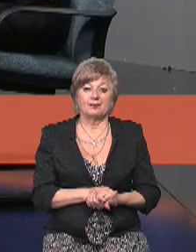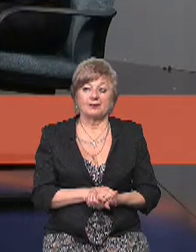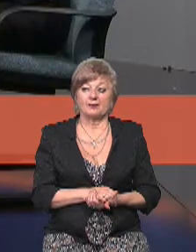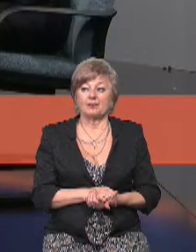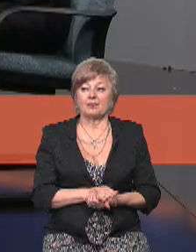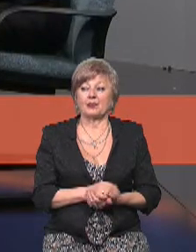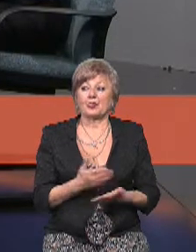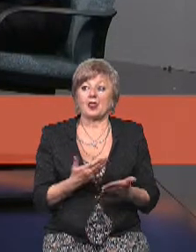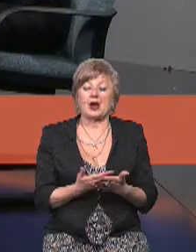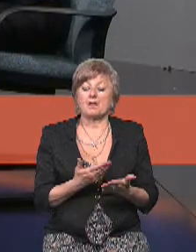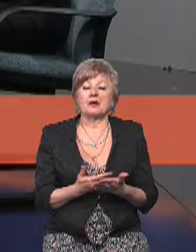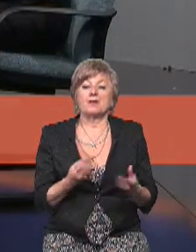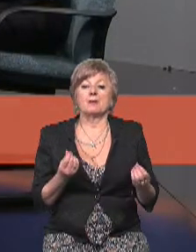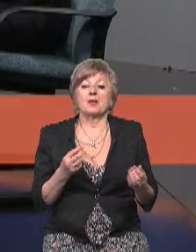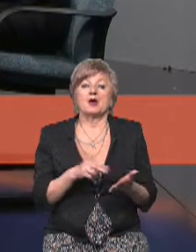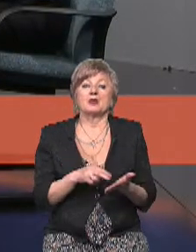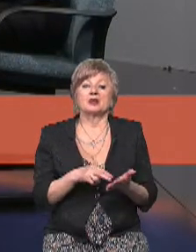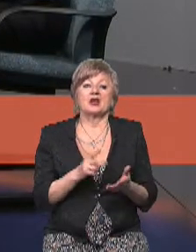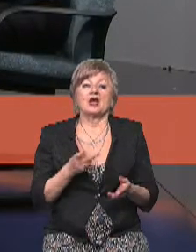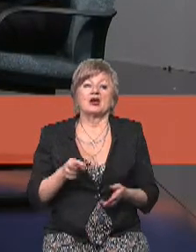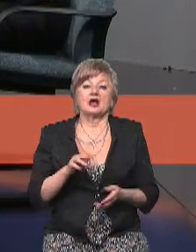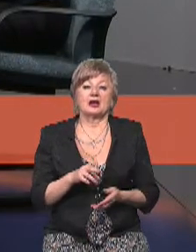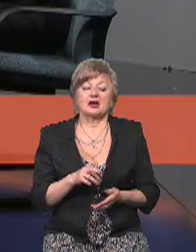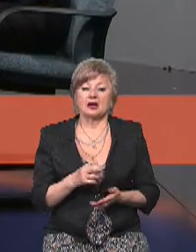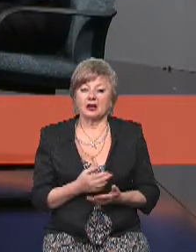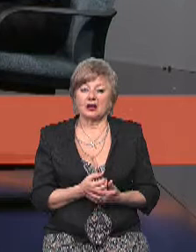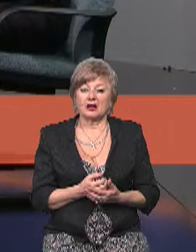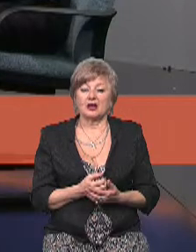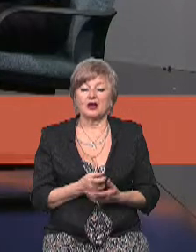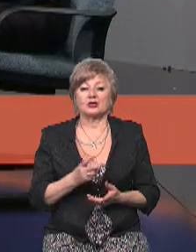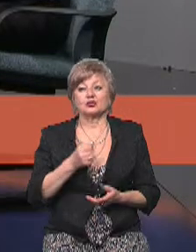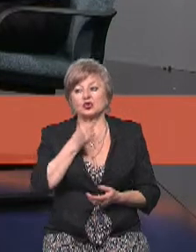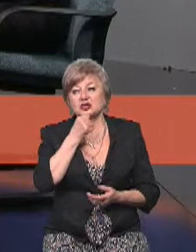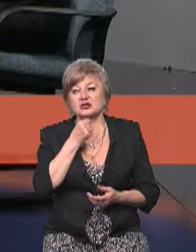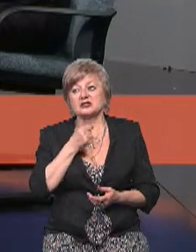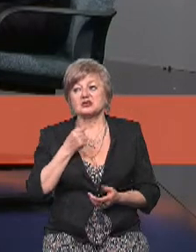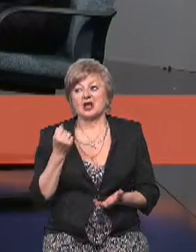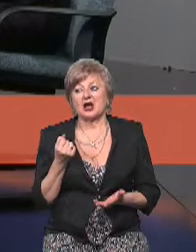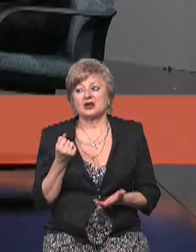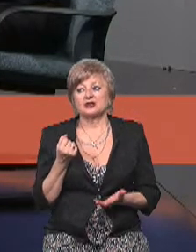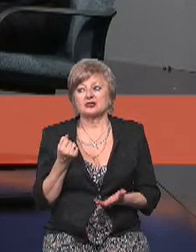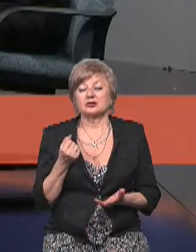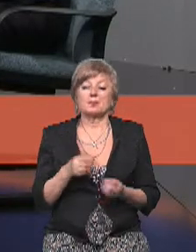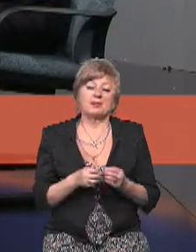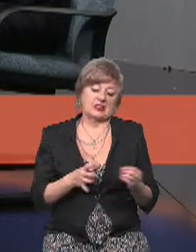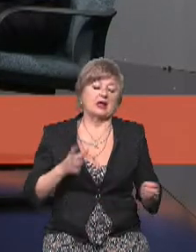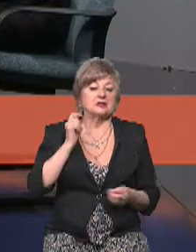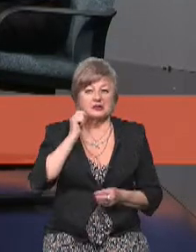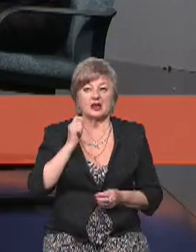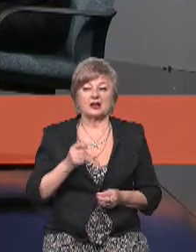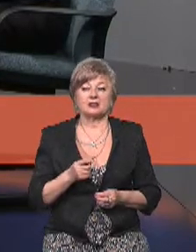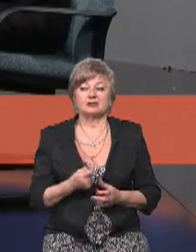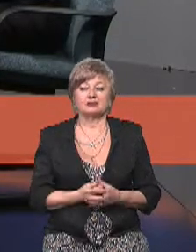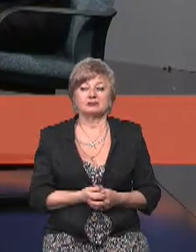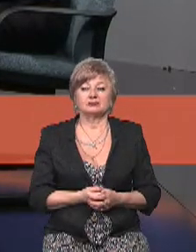А приблизна вартість, яка може бути такого авто, який там старше, там, наприклад, там, ну, десь років, нехай 15, плюс